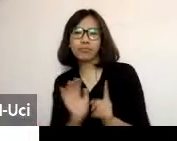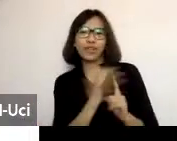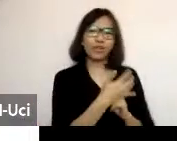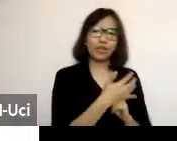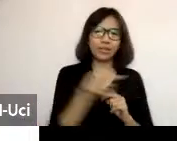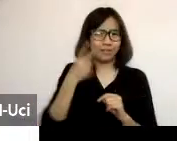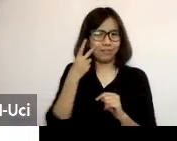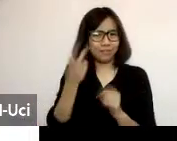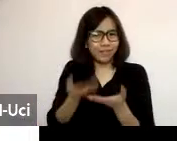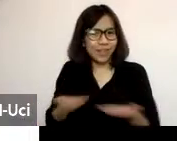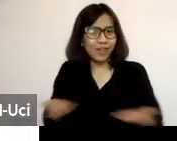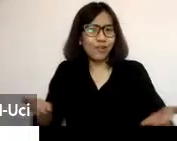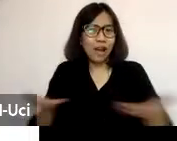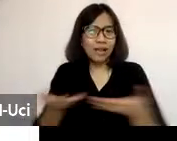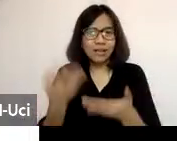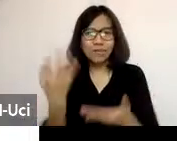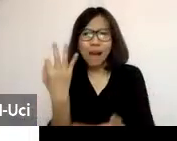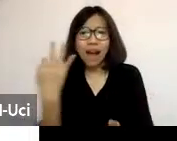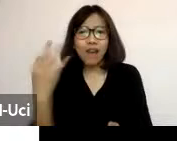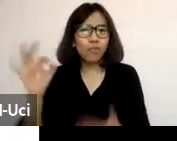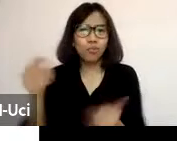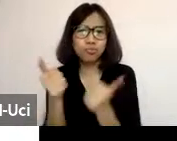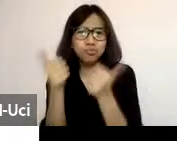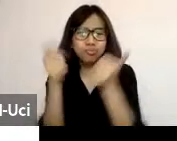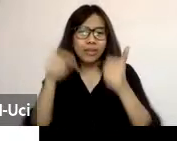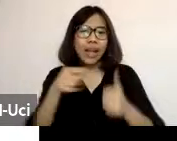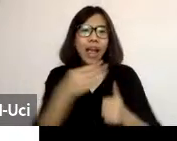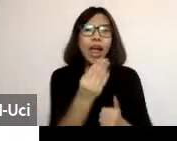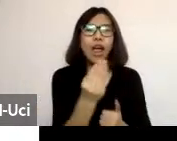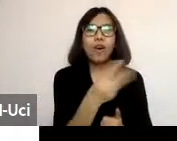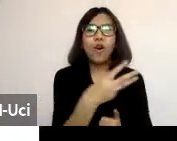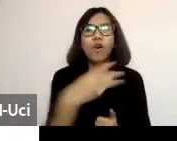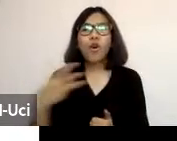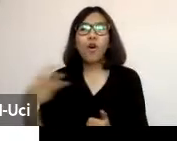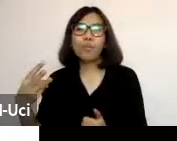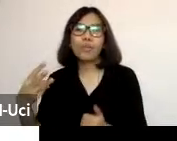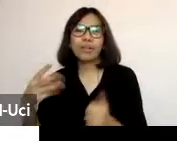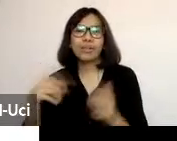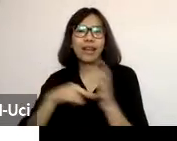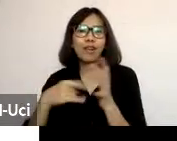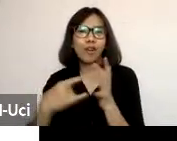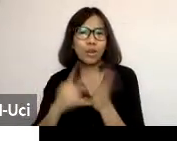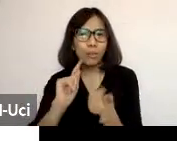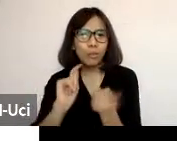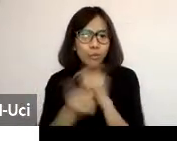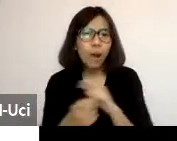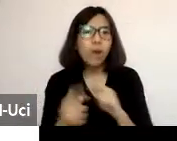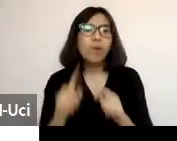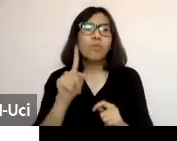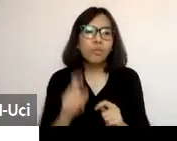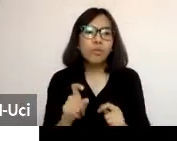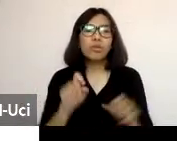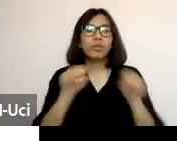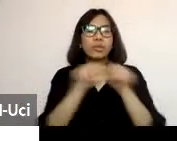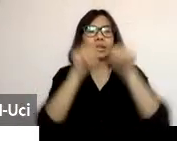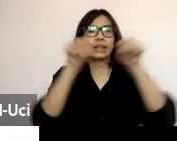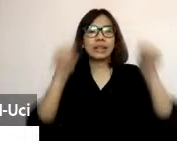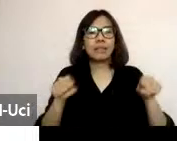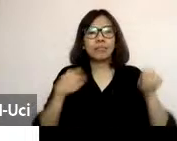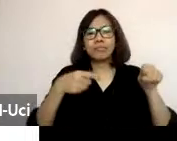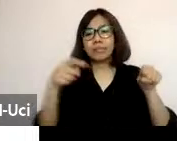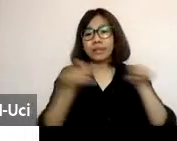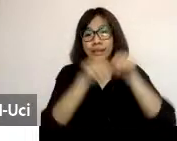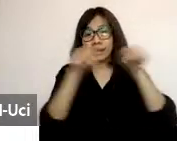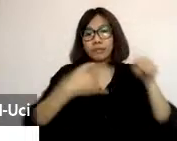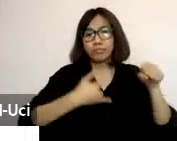digital menjadi sangat penting sangat dominan maka harus ada konsistensi sistem ya tentang saksi sedang online